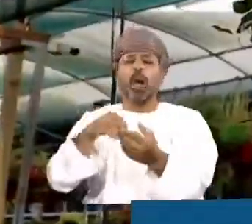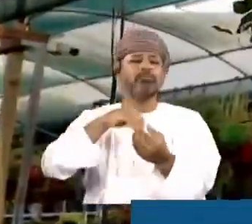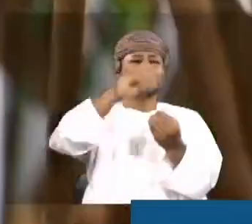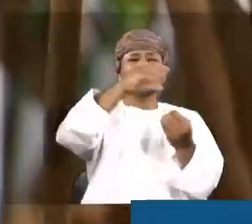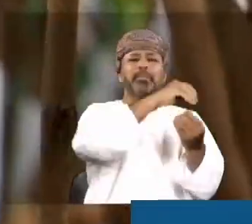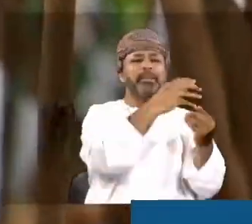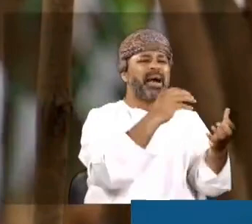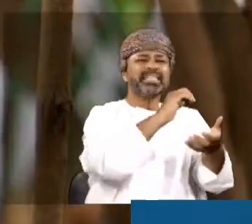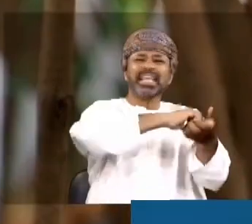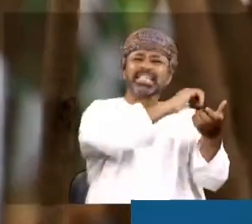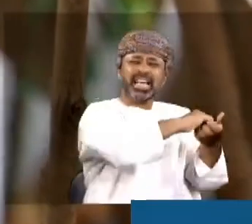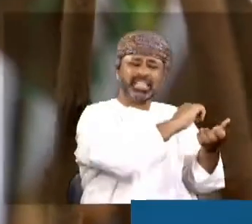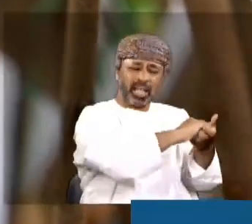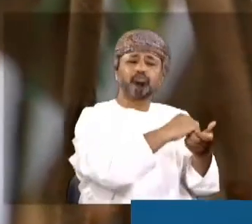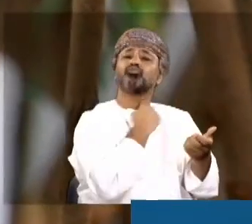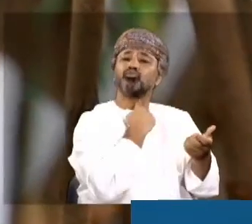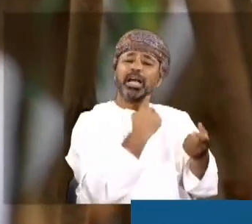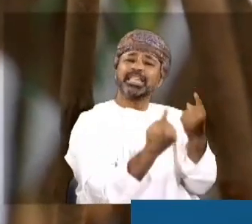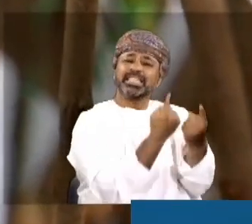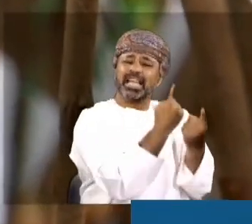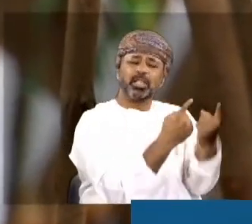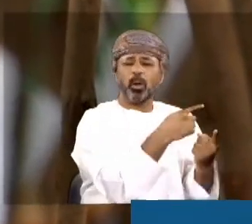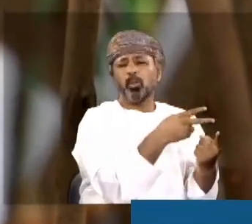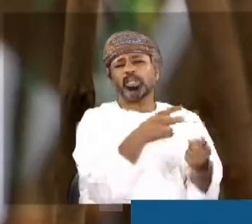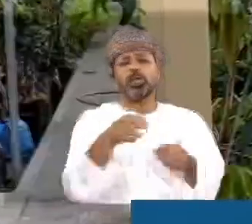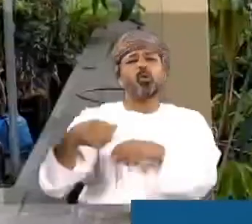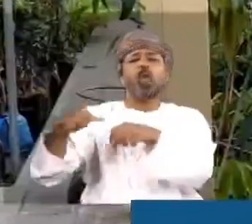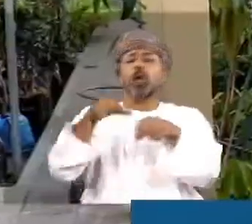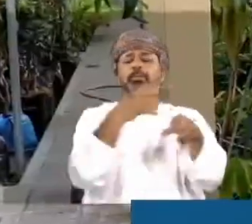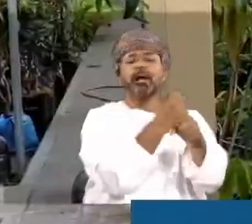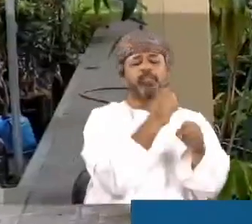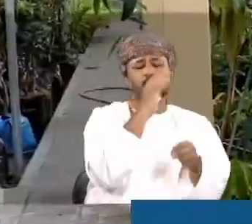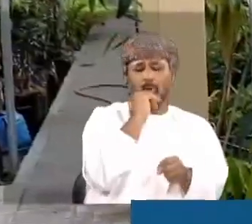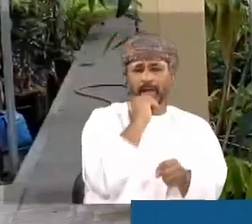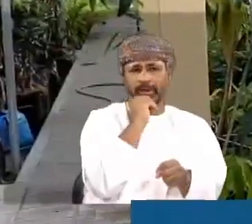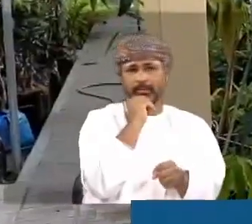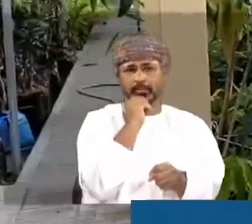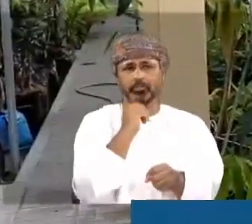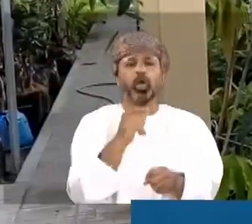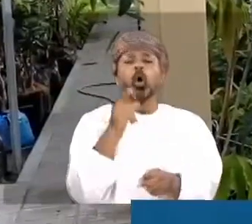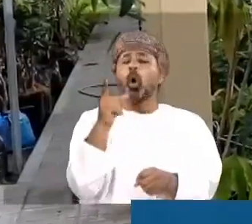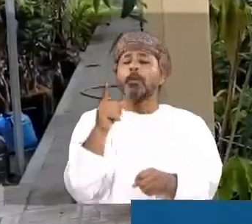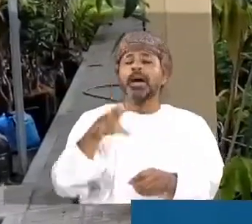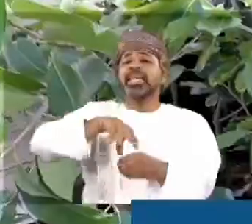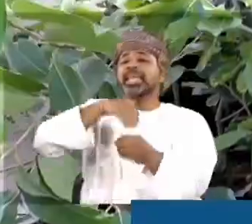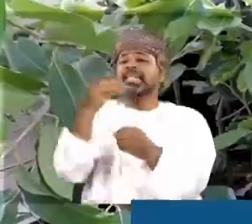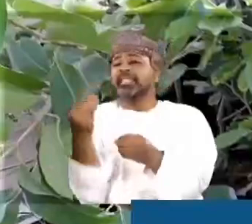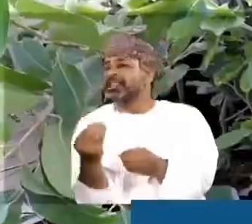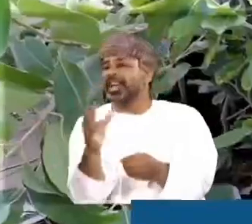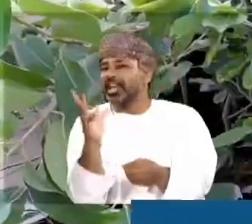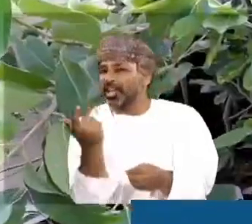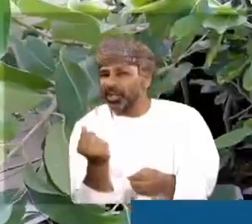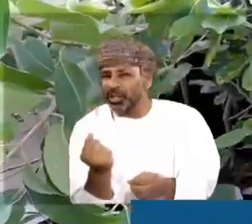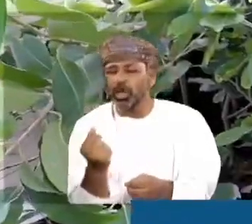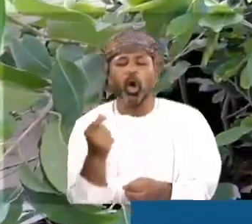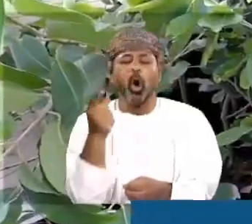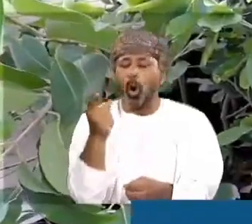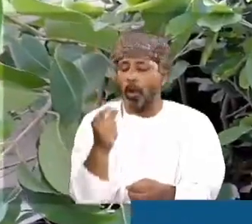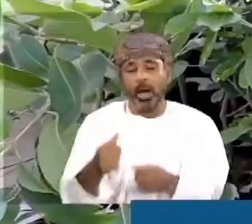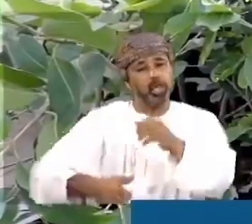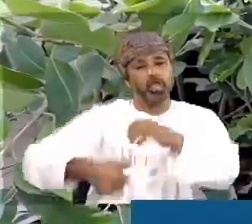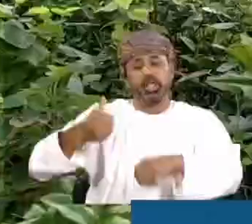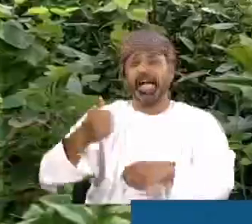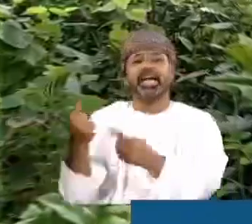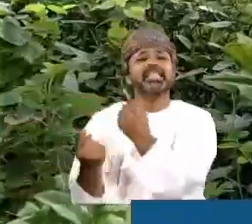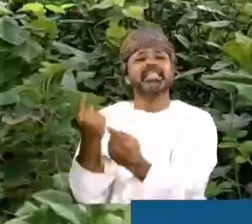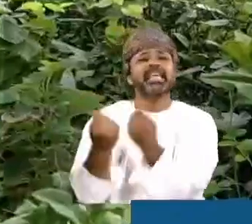على زملائه المهتمين بالزراعة في مختلف ولايات ومحافظات السلطنة، ليخرج بنتائج تكشف له نجاح